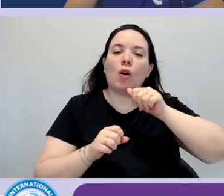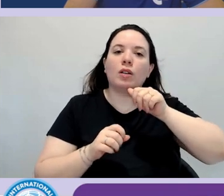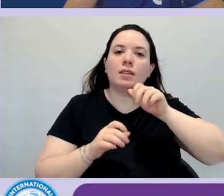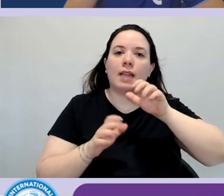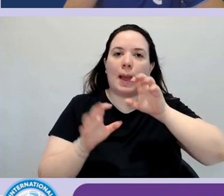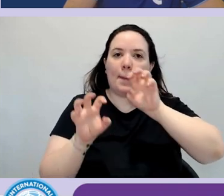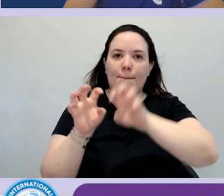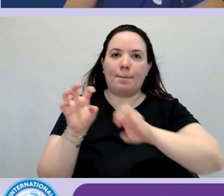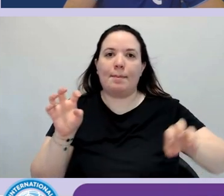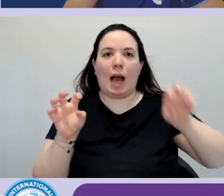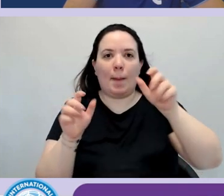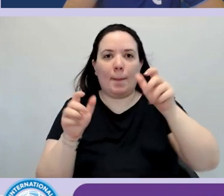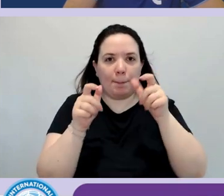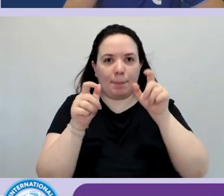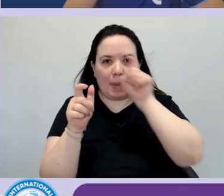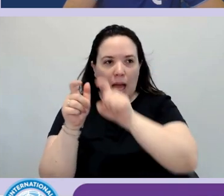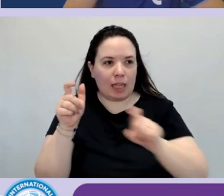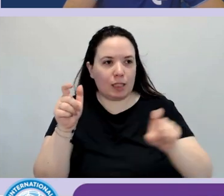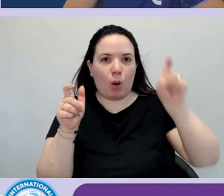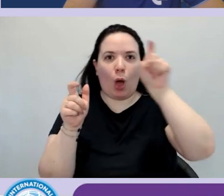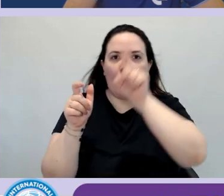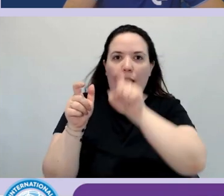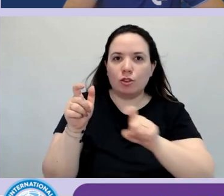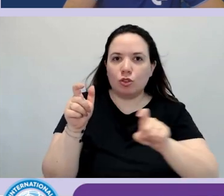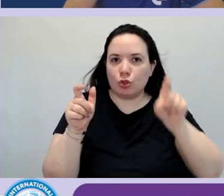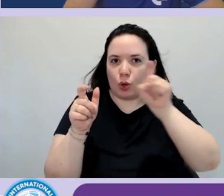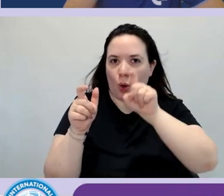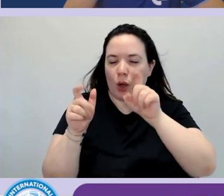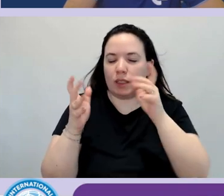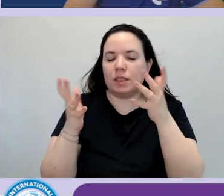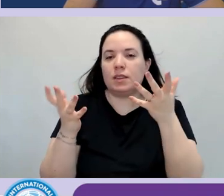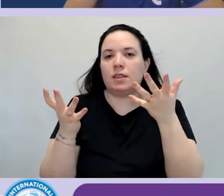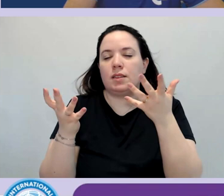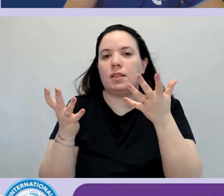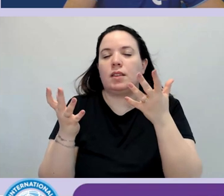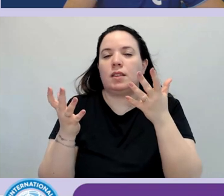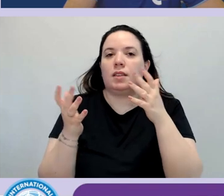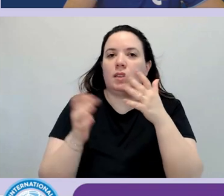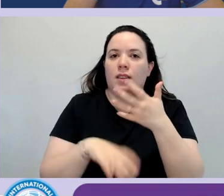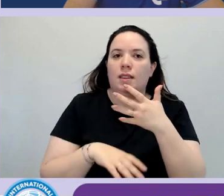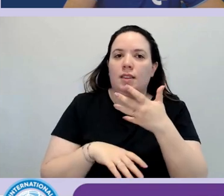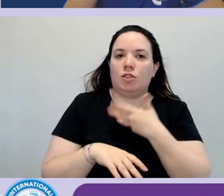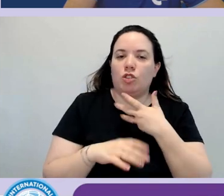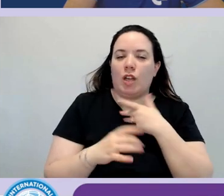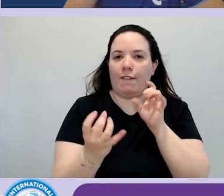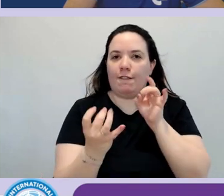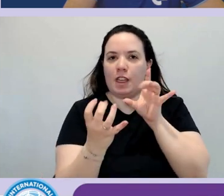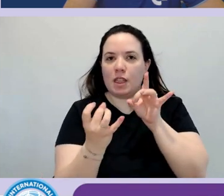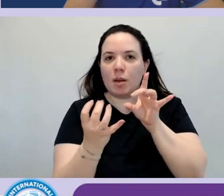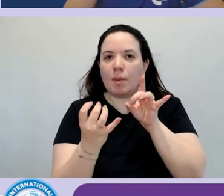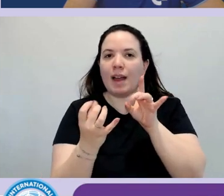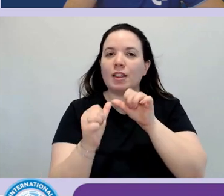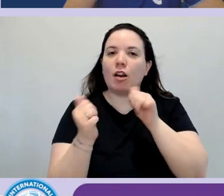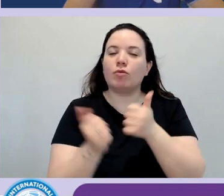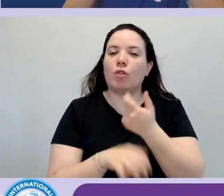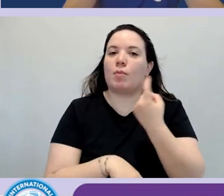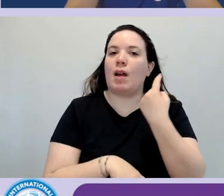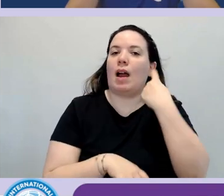della mappa utilizzando anche dei feedback di tipo audio